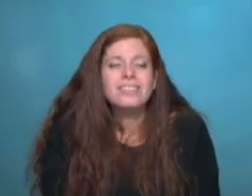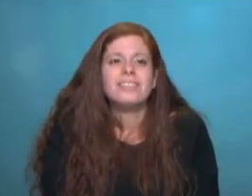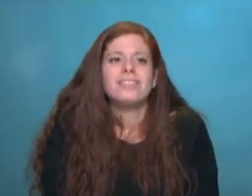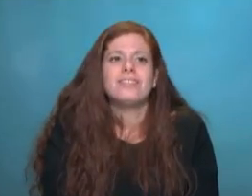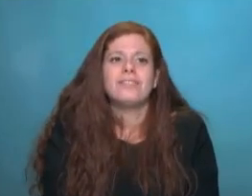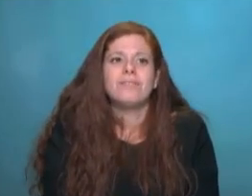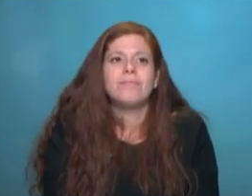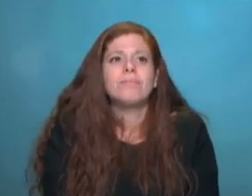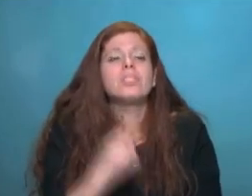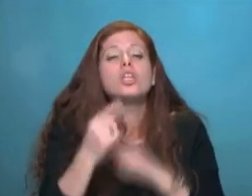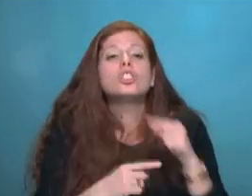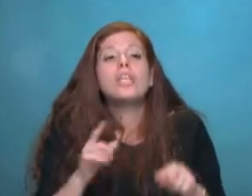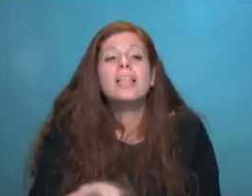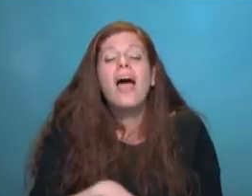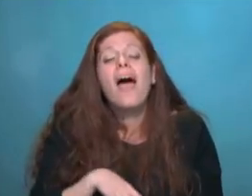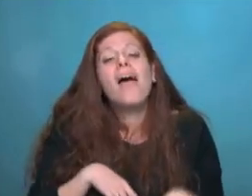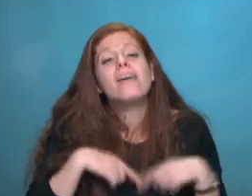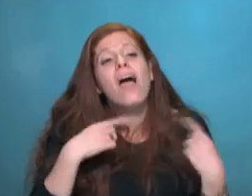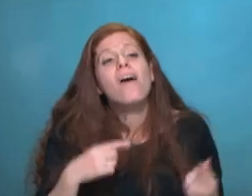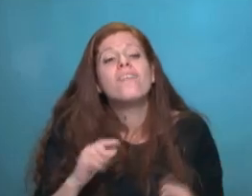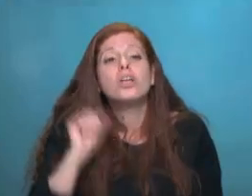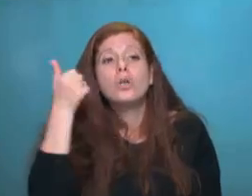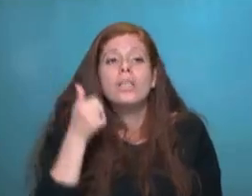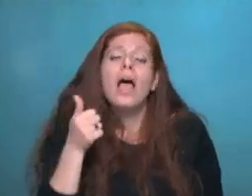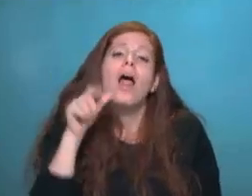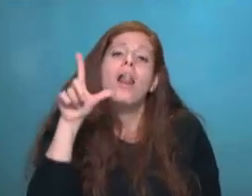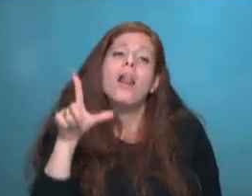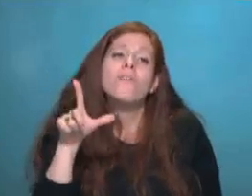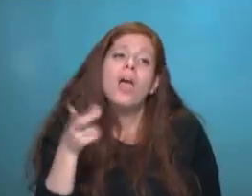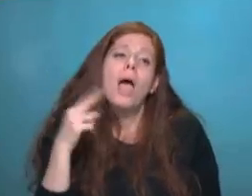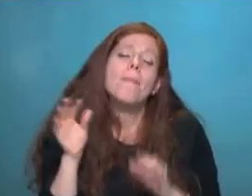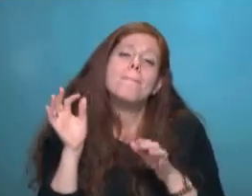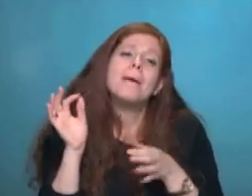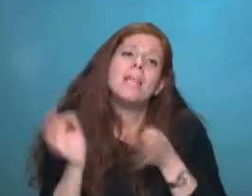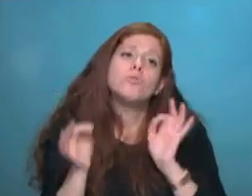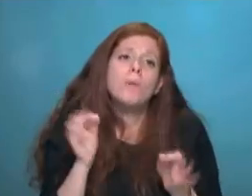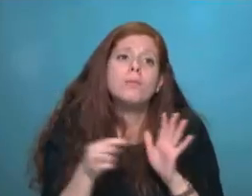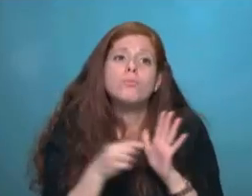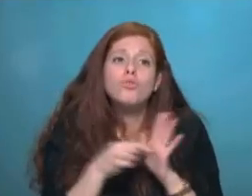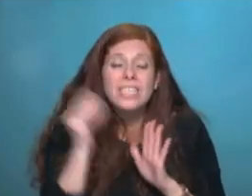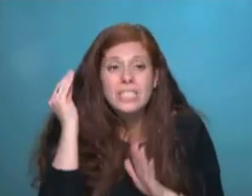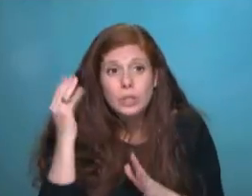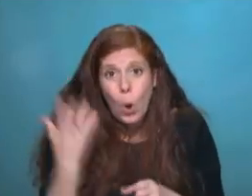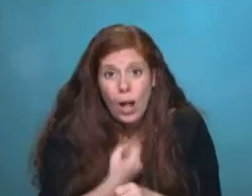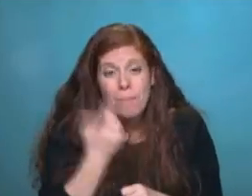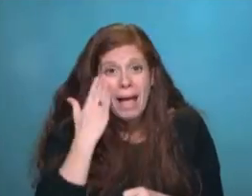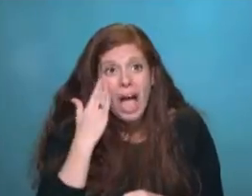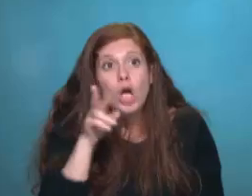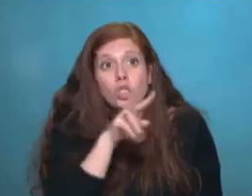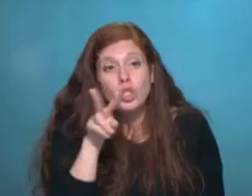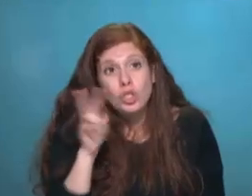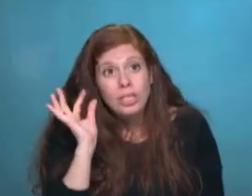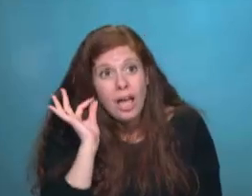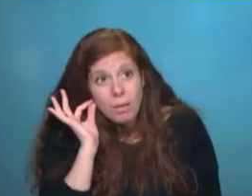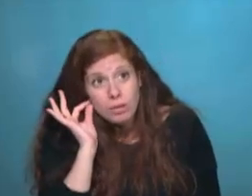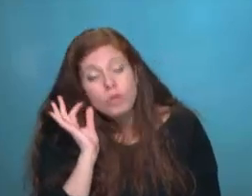שתיים את שנת חייו הראשונה בילה לוי בבתי משפט, כדי לזכות בהכרה שגם הללי וגם שחר הן אמהות שלו על פי חוק.